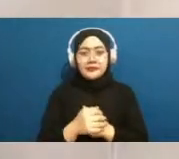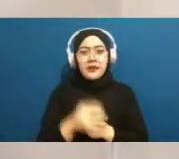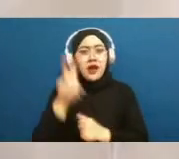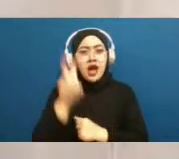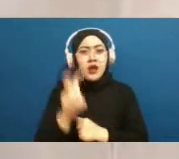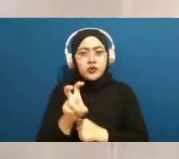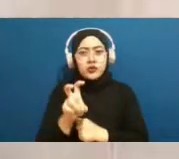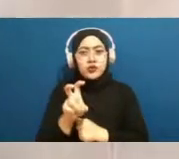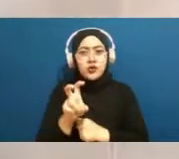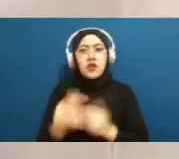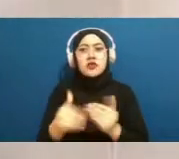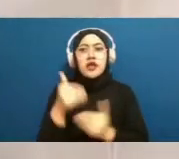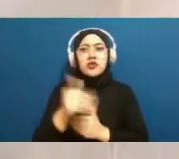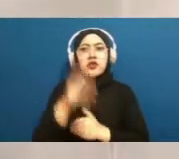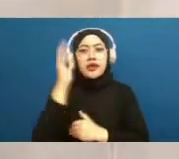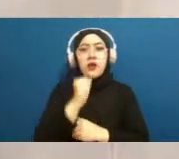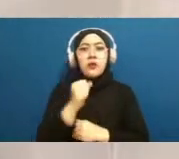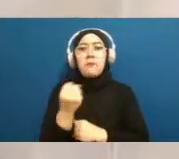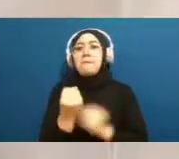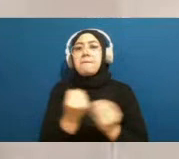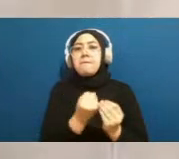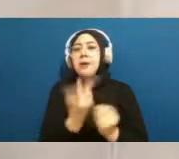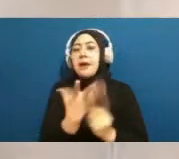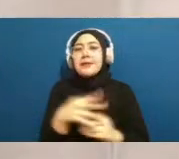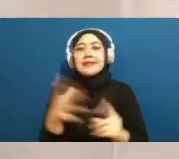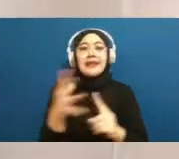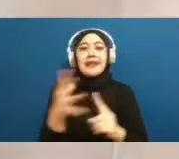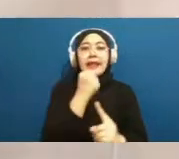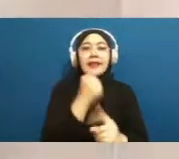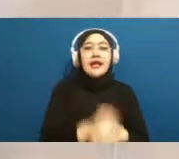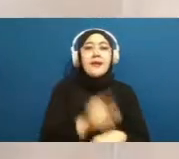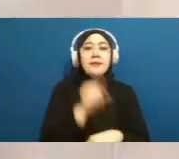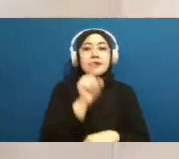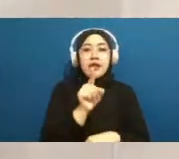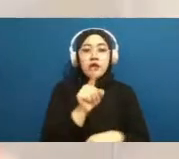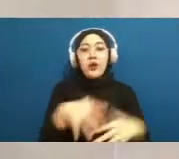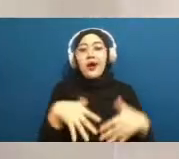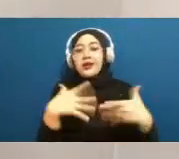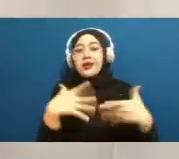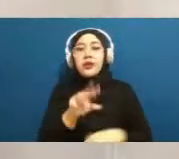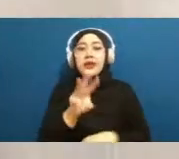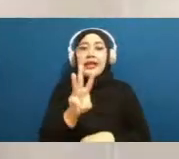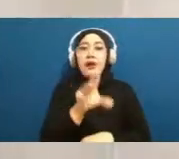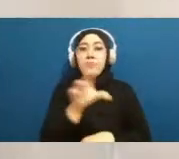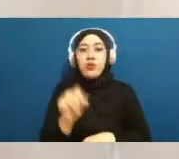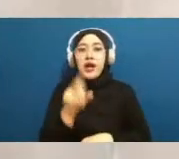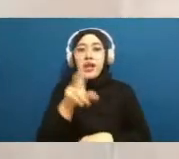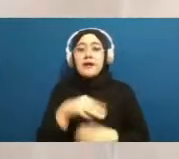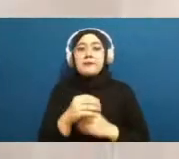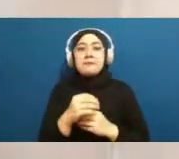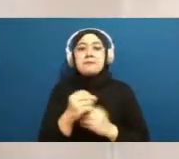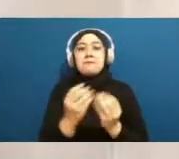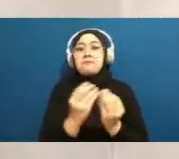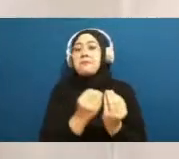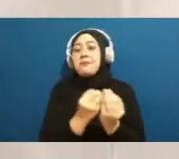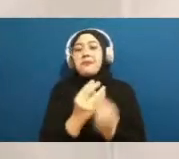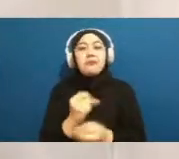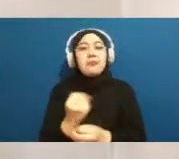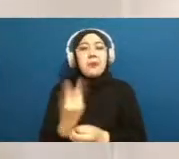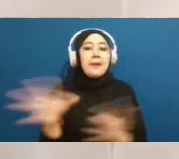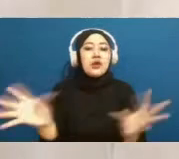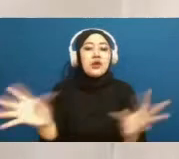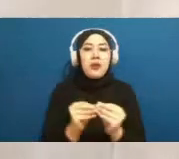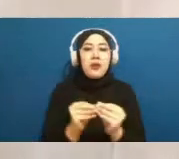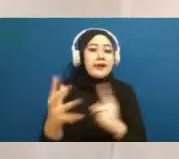kita akan tahu nih, oh target kita berarti dalam waktu 1 quarter atau 3 bulan kita harus mencapai sekian rupiah. Nah, sekarang